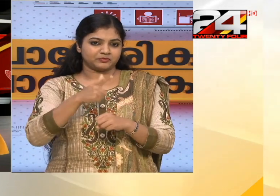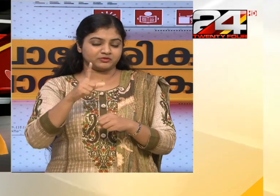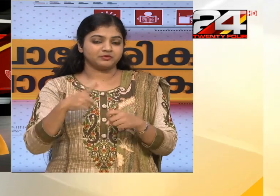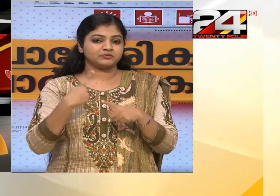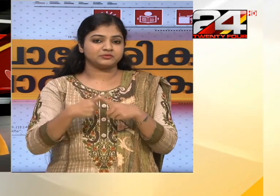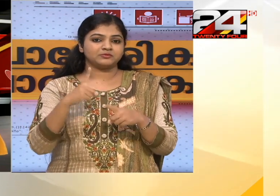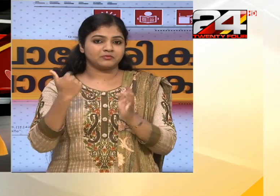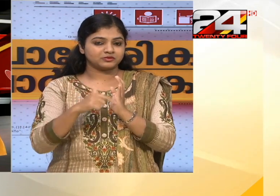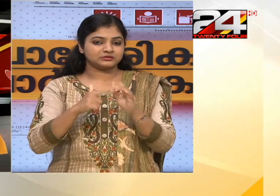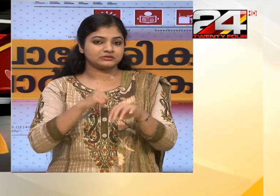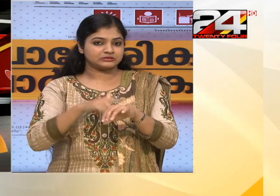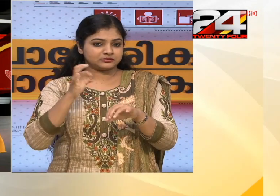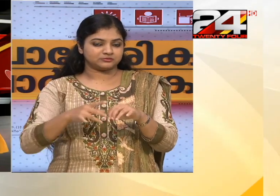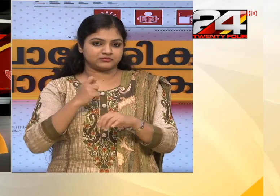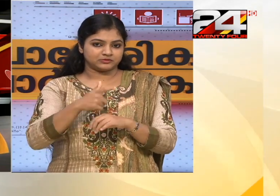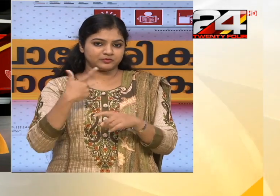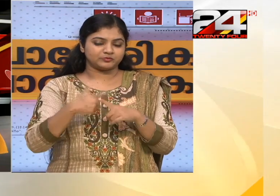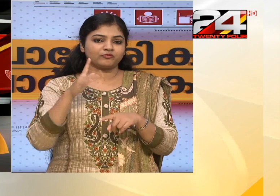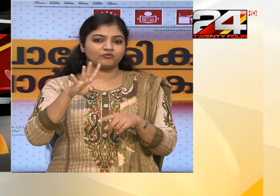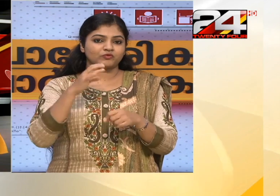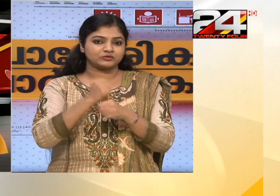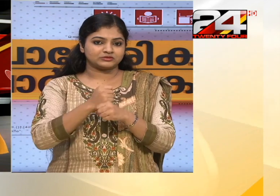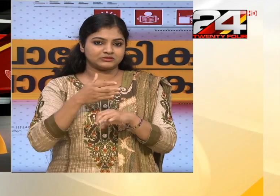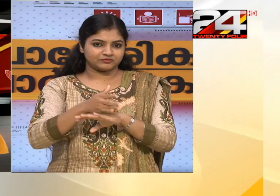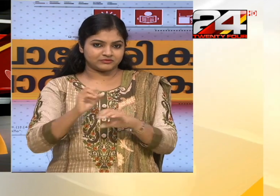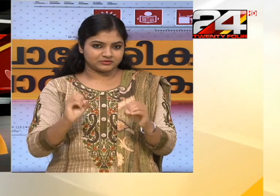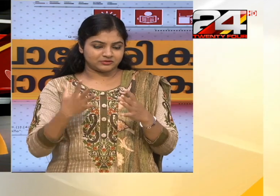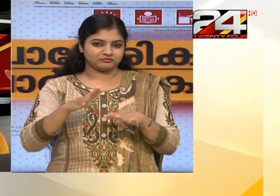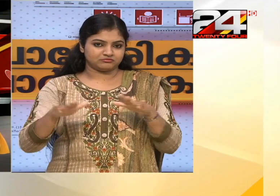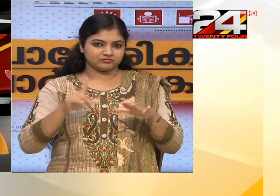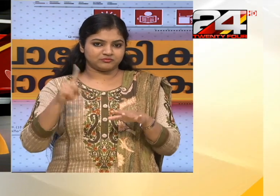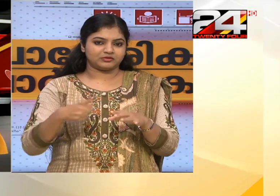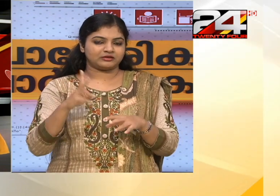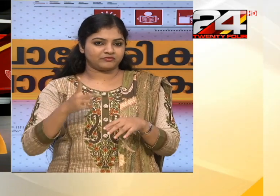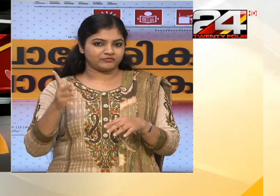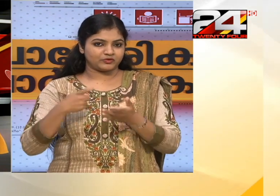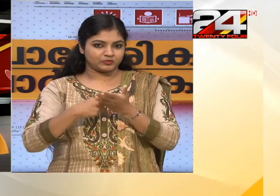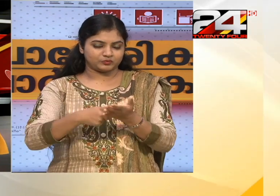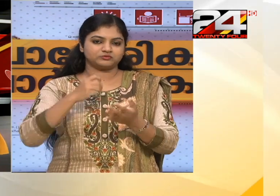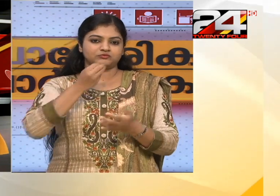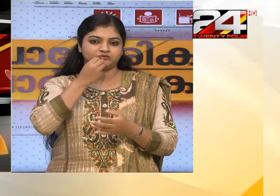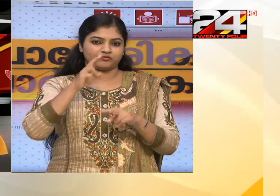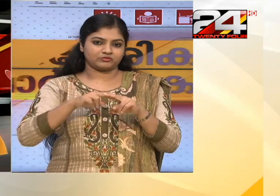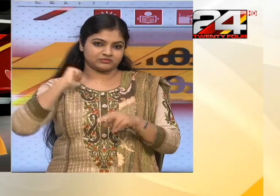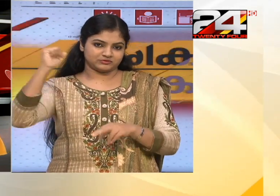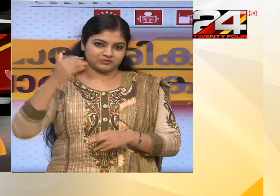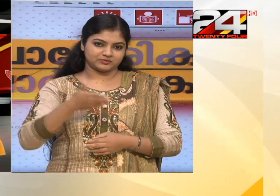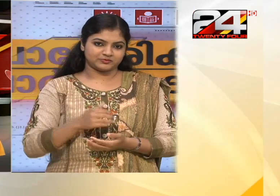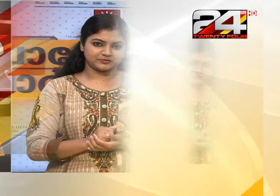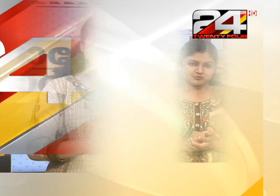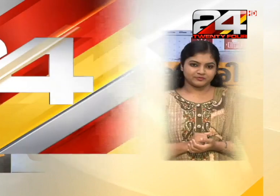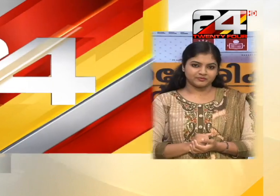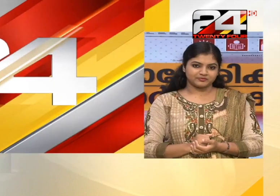നൽകാൻ നടപടിയുണ്ടാവുക, 4G സേവനം ആരംഭിക്കാൻ നടപടി സ്വീകരിക്കുക തുടങ്ങിയ വിവിധ ആവശ്യങ്ങൾ ഉന്നയിച്ചായിരുന്നു നിരാഹാരം.